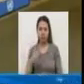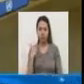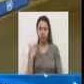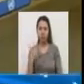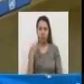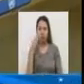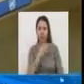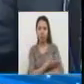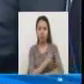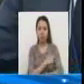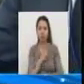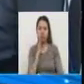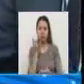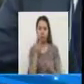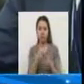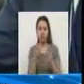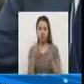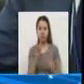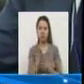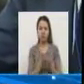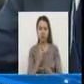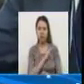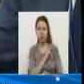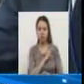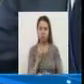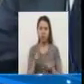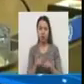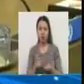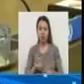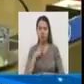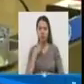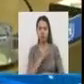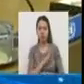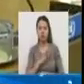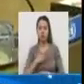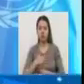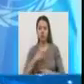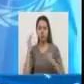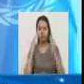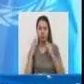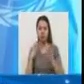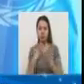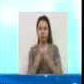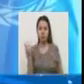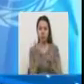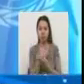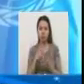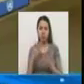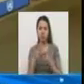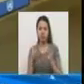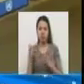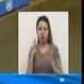Польшаның Біріккен ұлттар ұйымы қауіпсіздік кеңесі жұмысындағы ұстанымдарының ұқсастығын атап өтті. Біздің ой пікірімізбен Біріккен ұлттар ұйымы